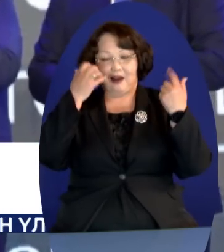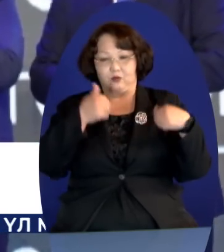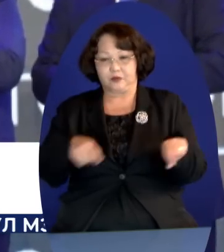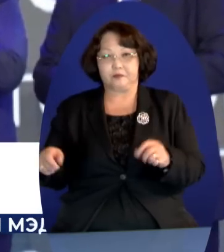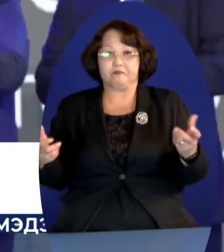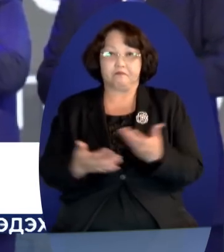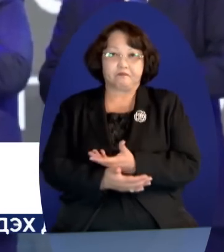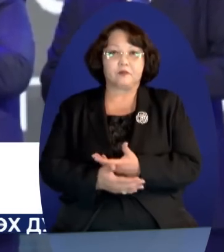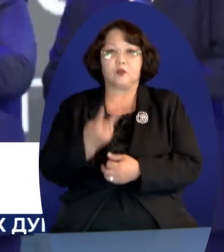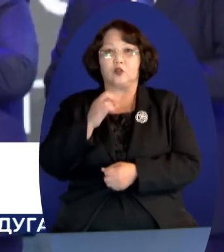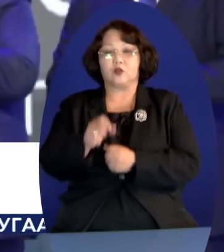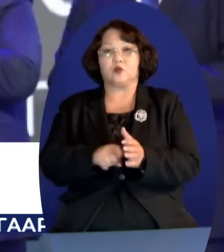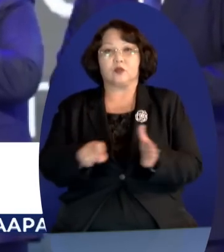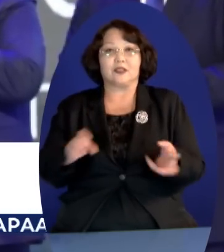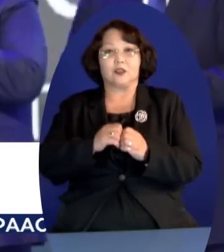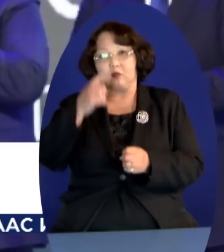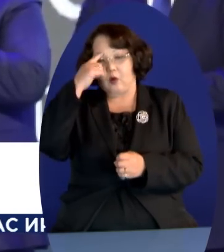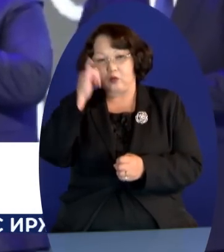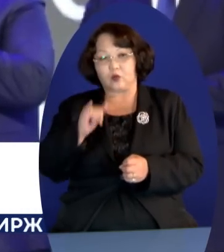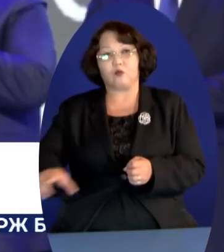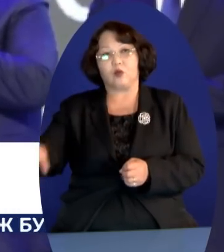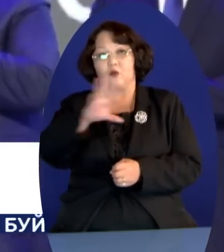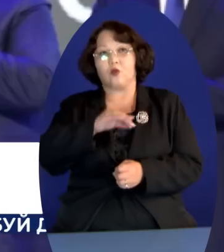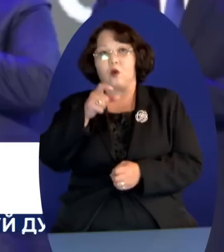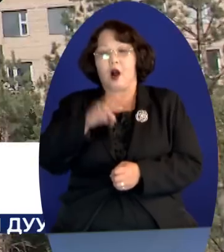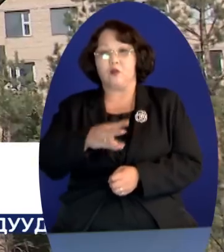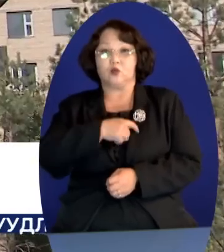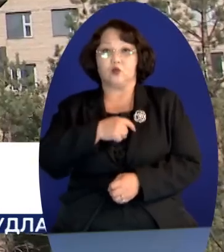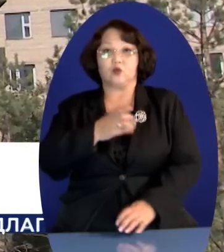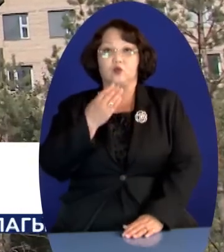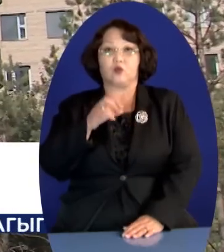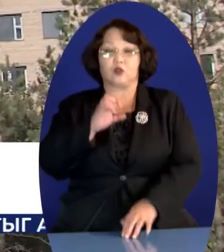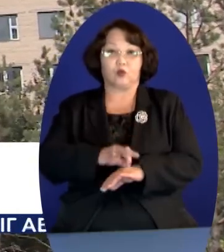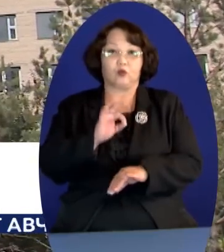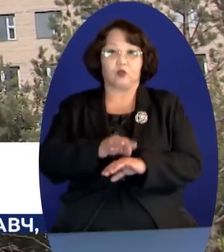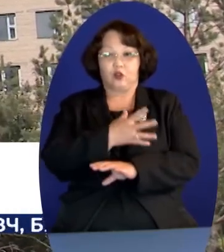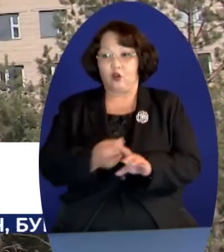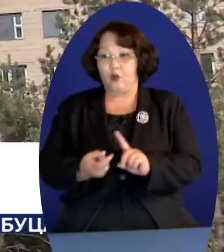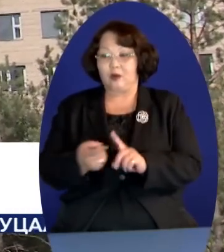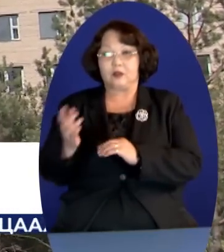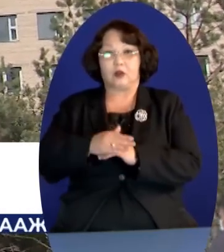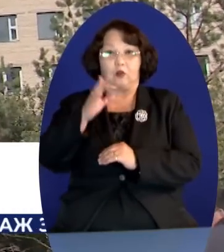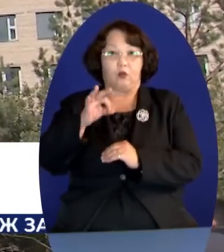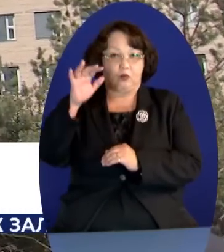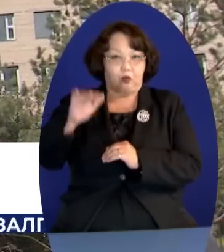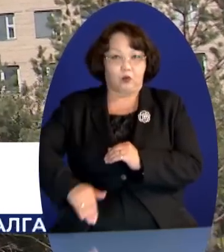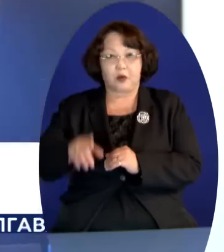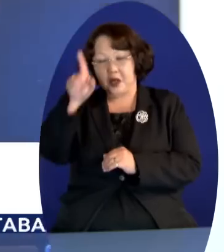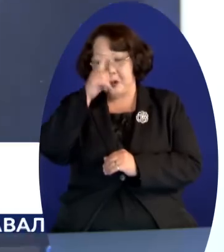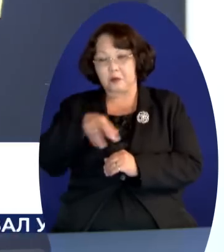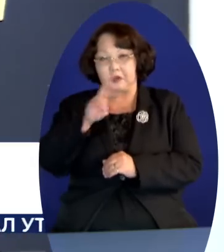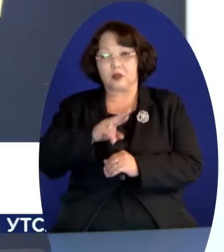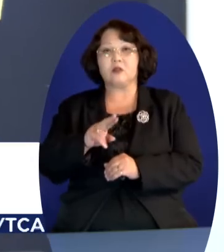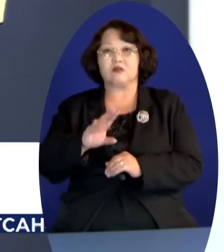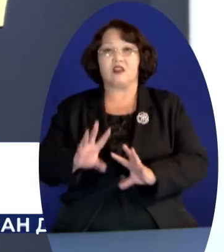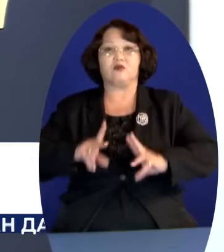зурлаа. 20 жилийн хугацаанд хэрэгжих Монгол улсын хүн амын дундах зүрх судасны өвчлөл түүний шалтгаалсан асуудлыг бууруулж эрүүл мэндийг сайжруулахад чухал